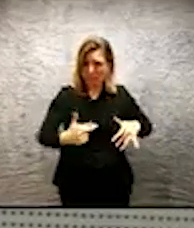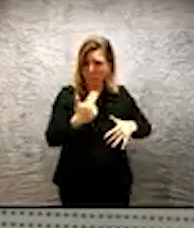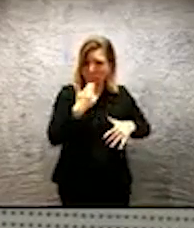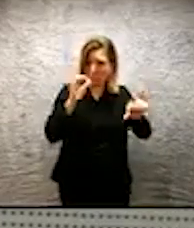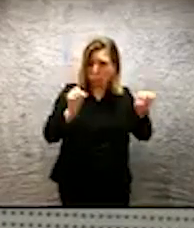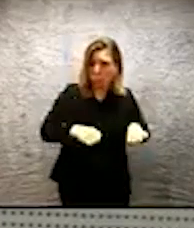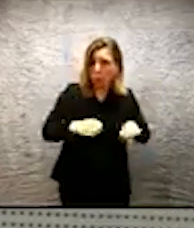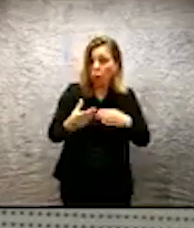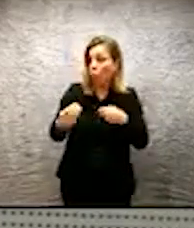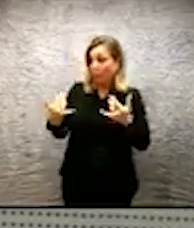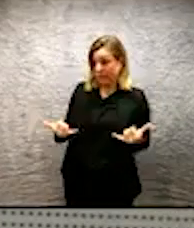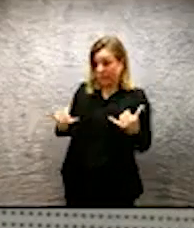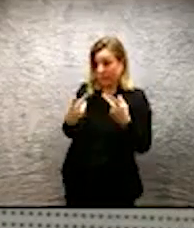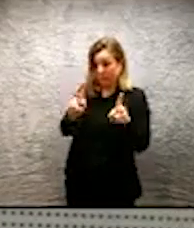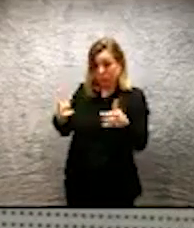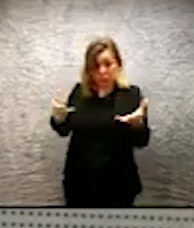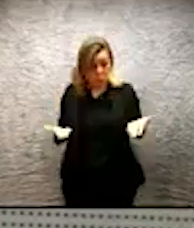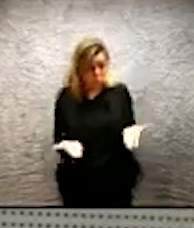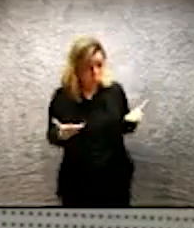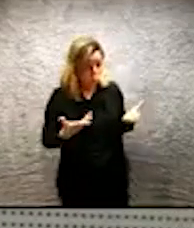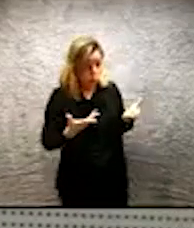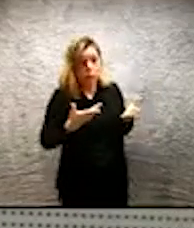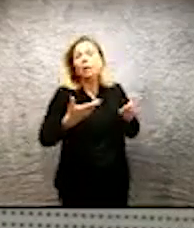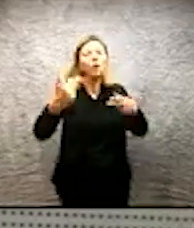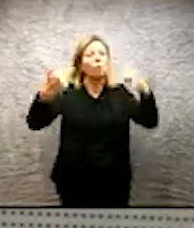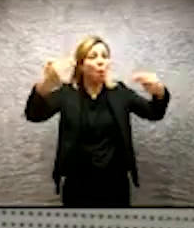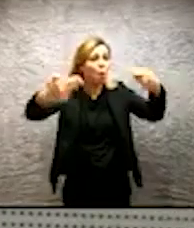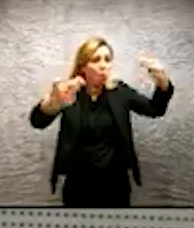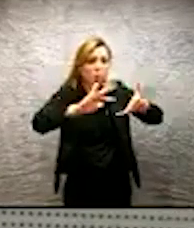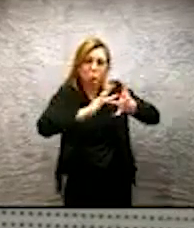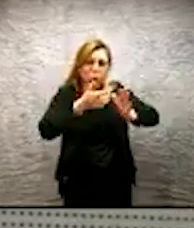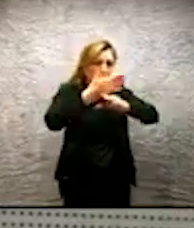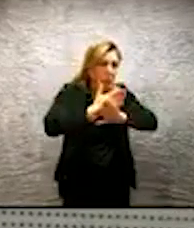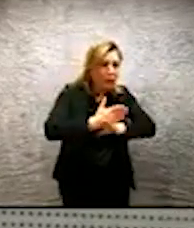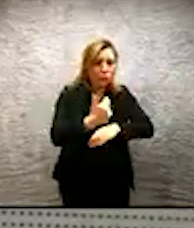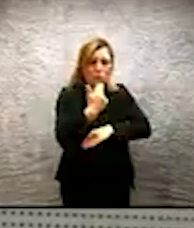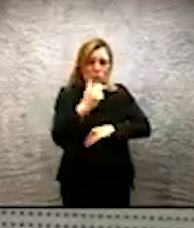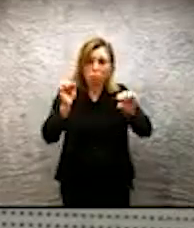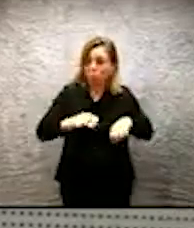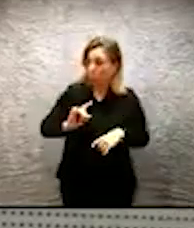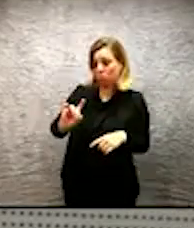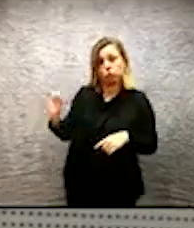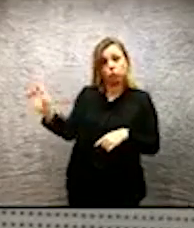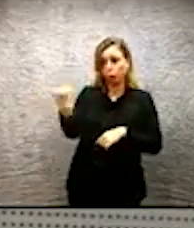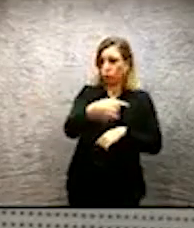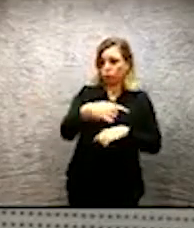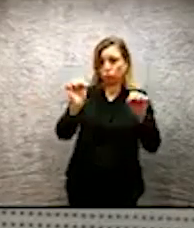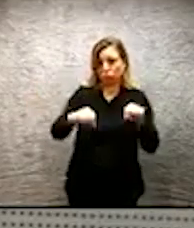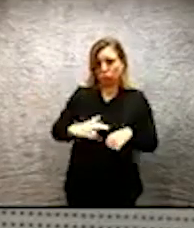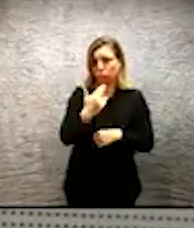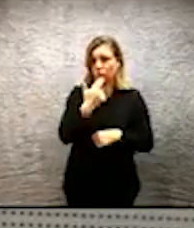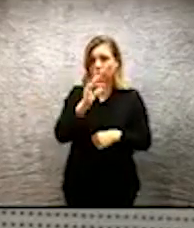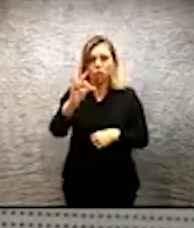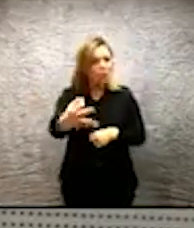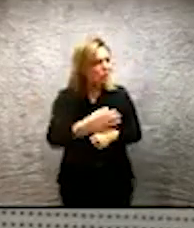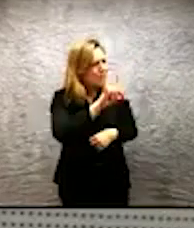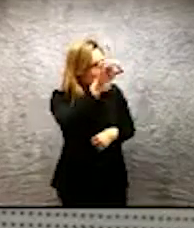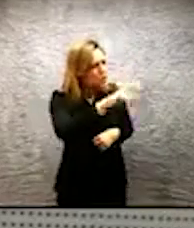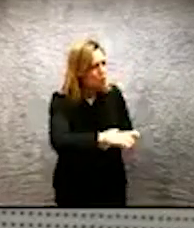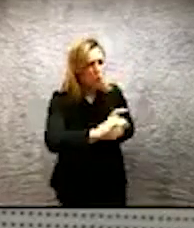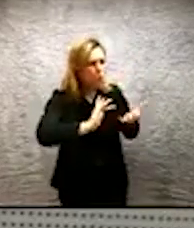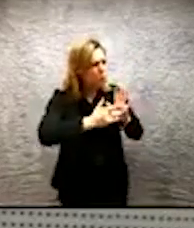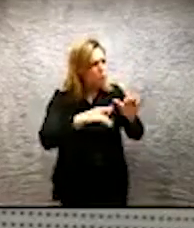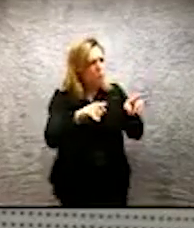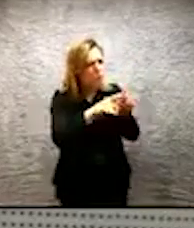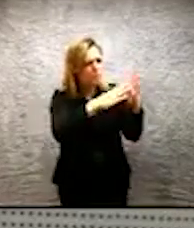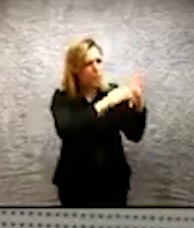vous parlez, René ? À aujourd'hui. Avant Brochy ? Oui, avant Brochy. Oui, elles sont toutes opérationnelles. Ok. Et elles sont tous du même type ou il y a